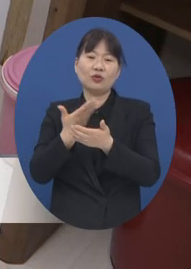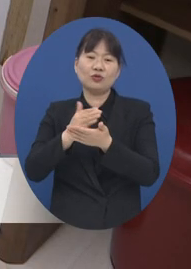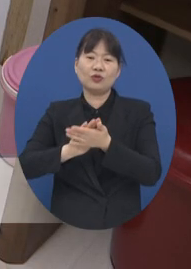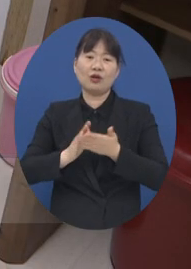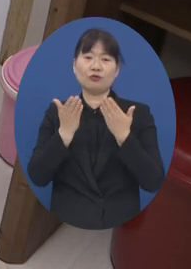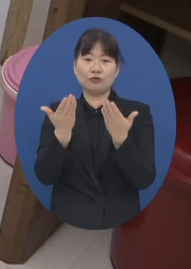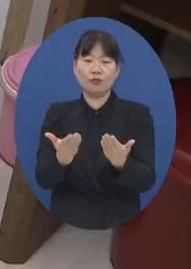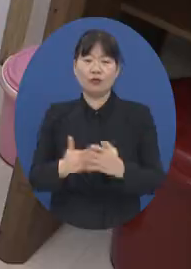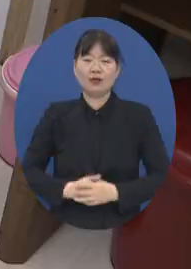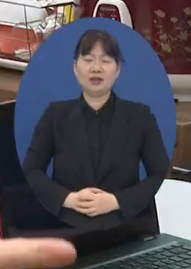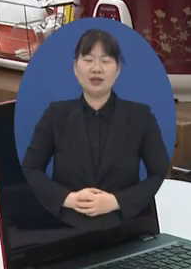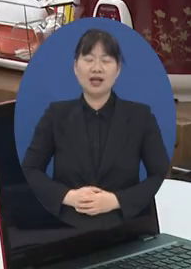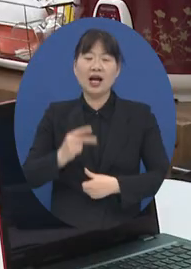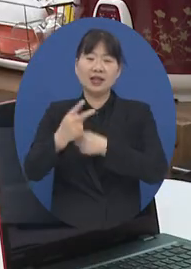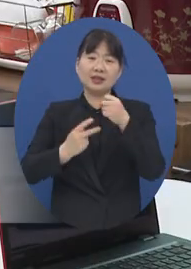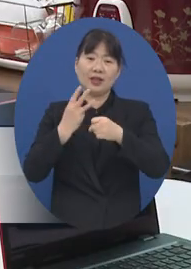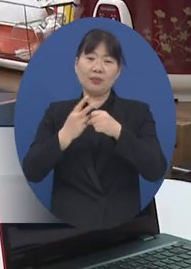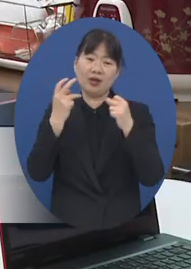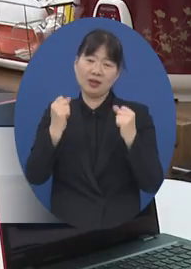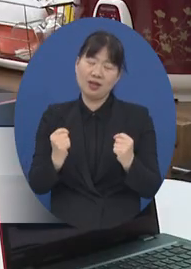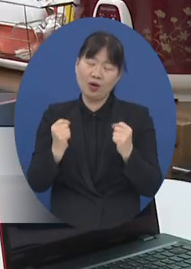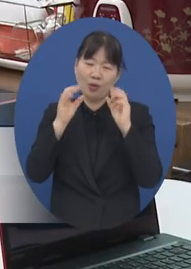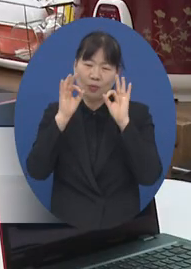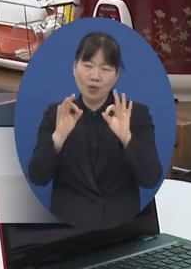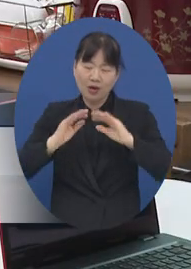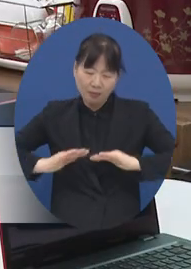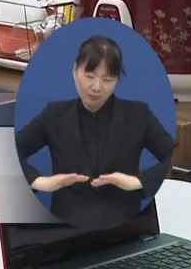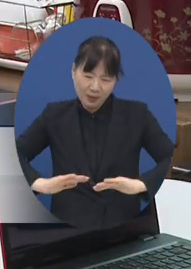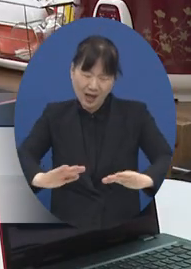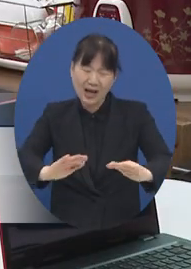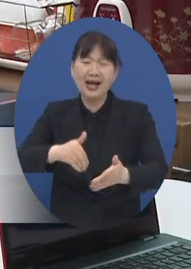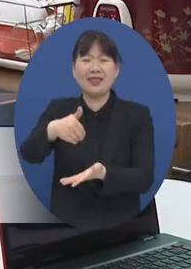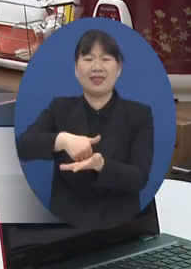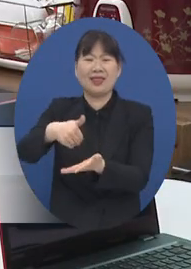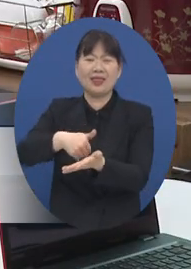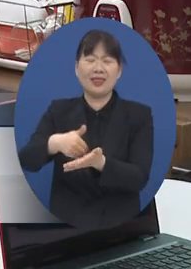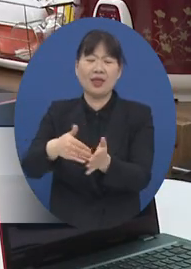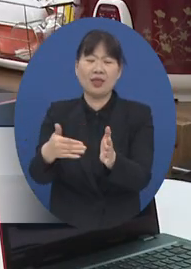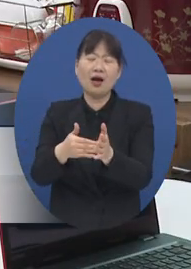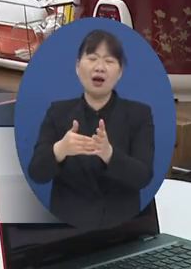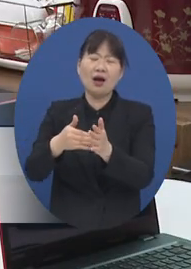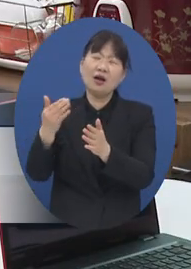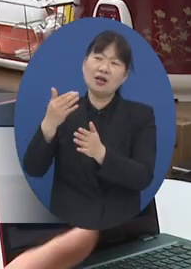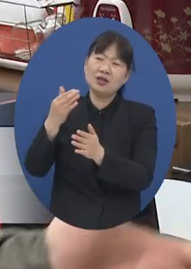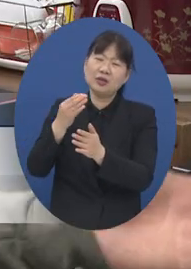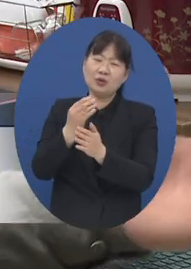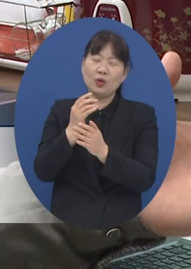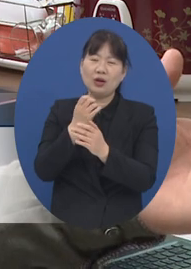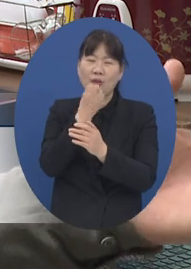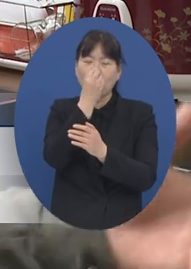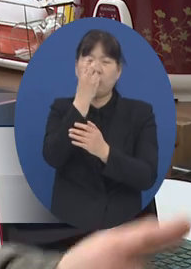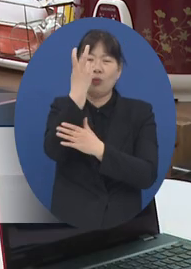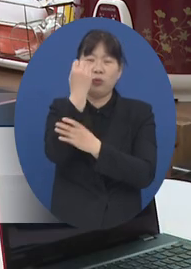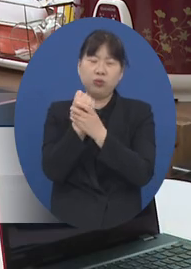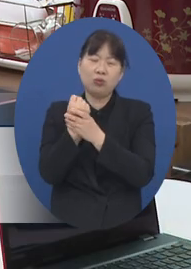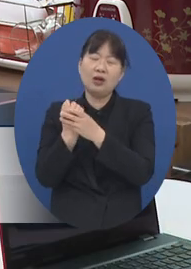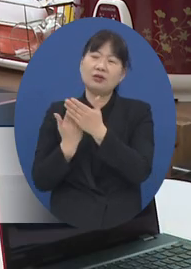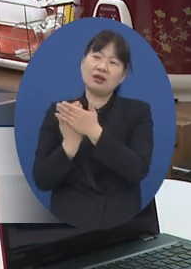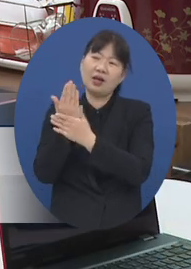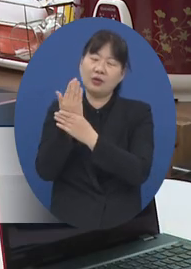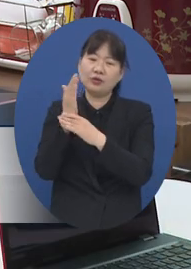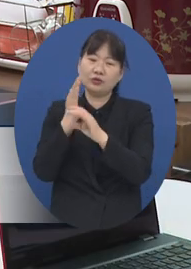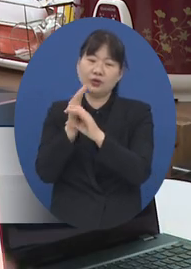보강해 줍니다 2 3년 있다보니까 바닥 장판 도 다 닳고 벽에 이제 곰팡이도 조금씩 피어 오르기